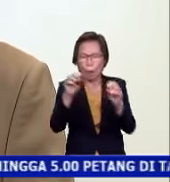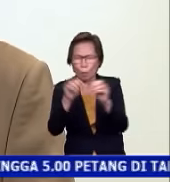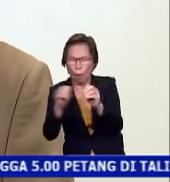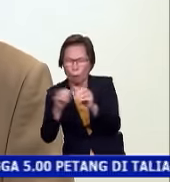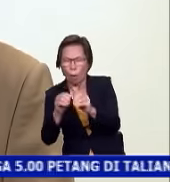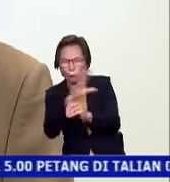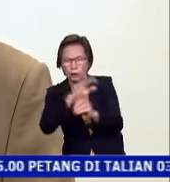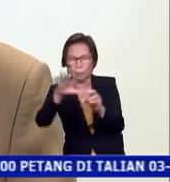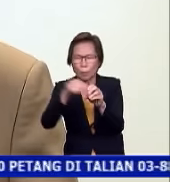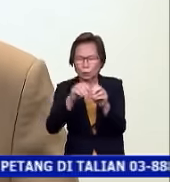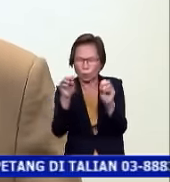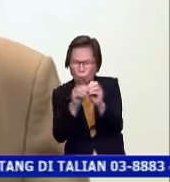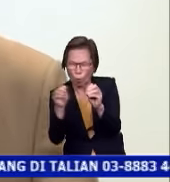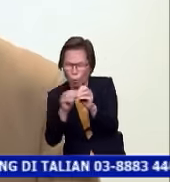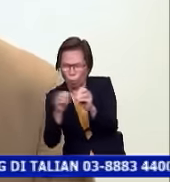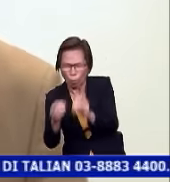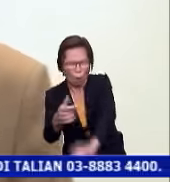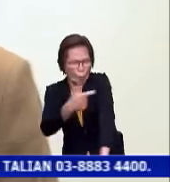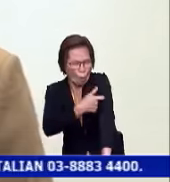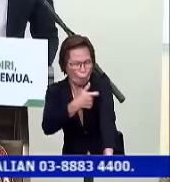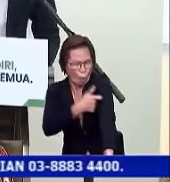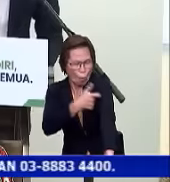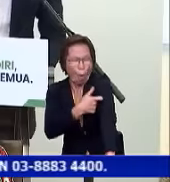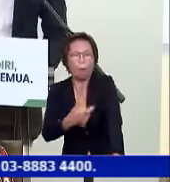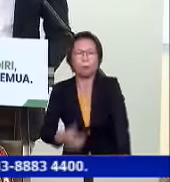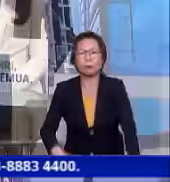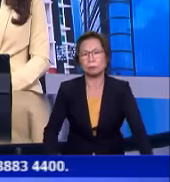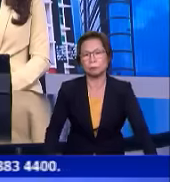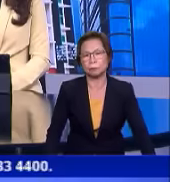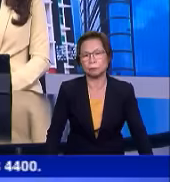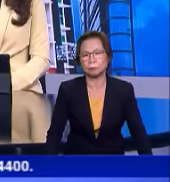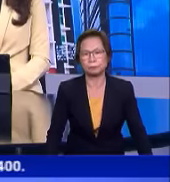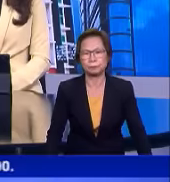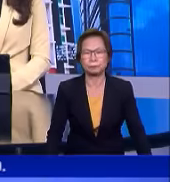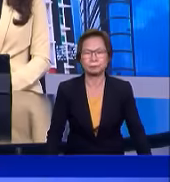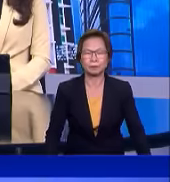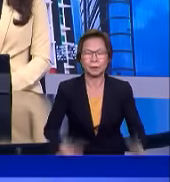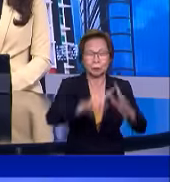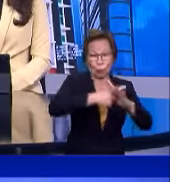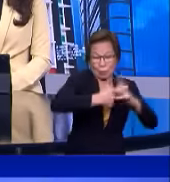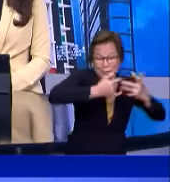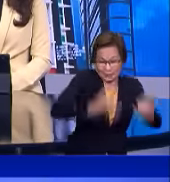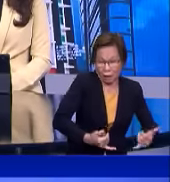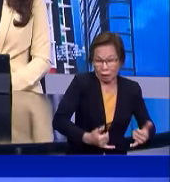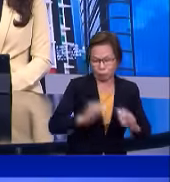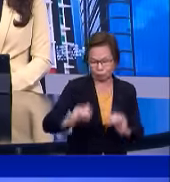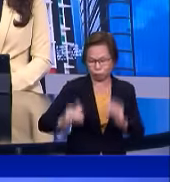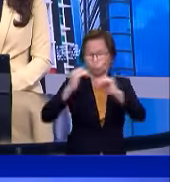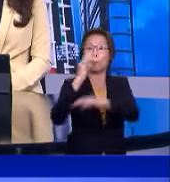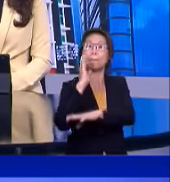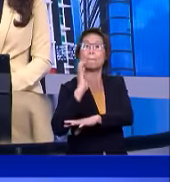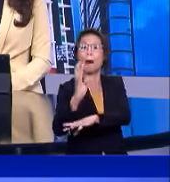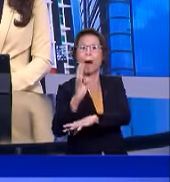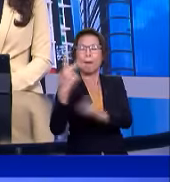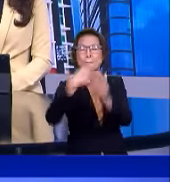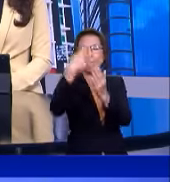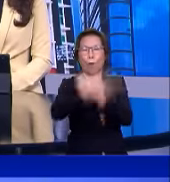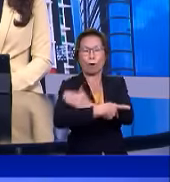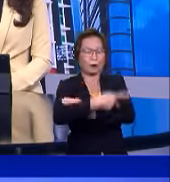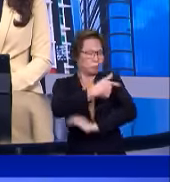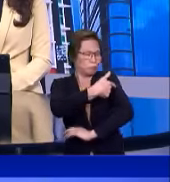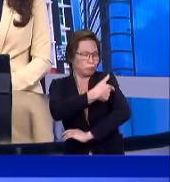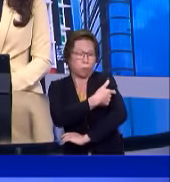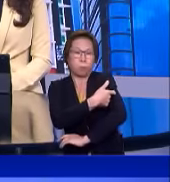kapasiti vaksinasi. Bermula hari ini, fasa 4 program